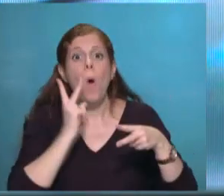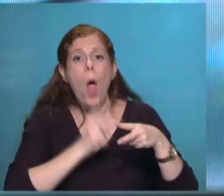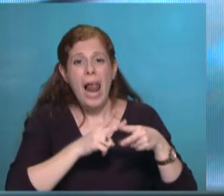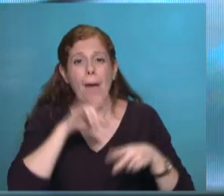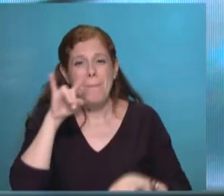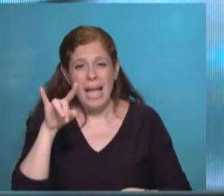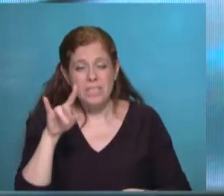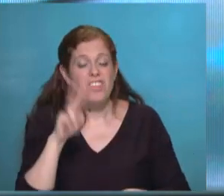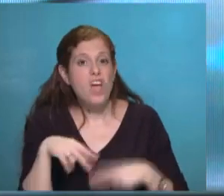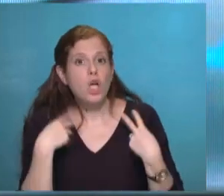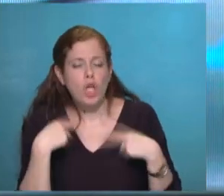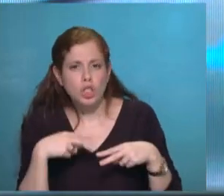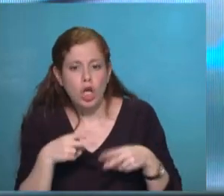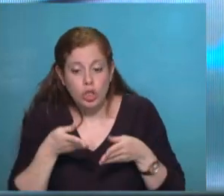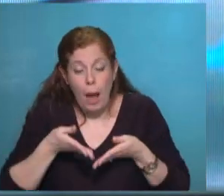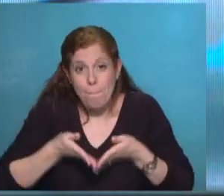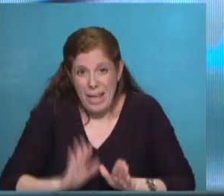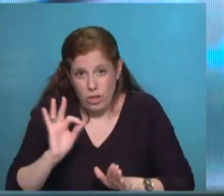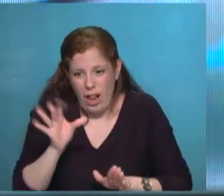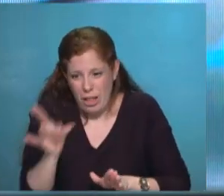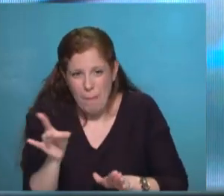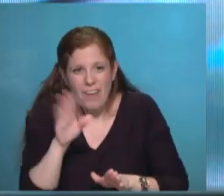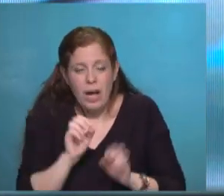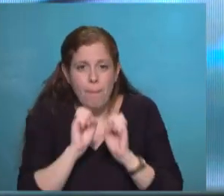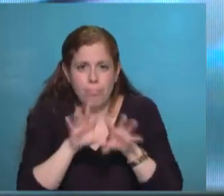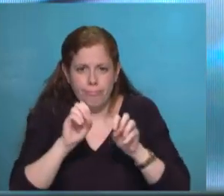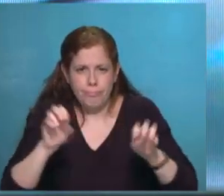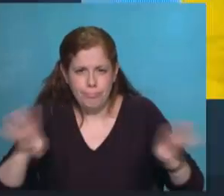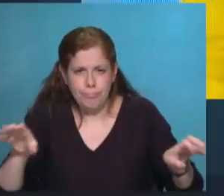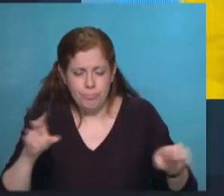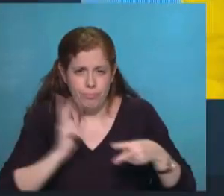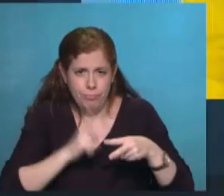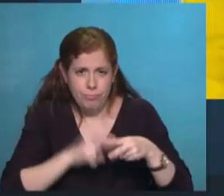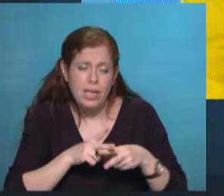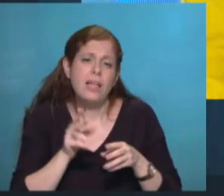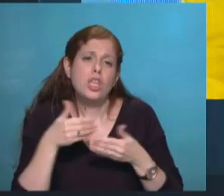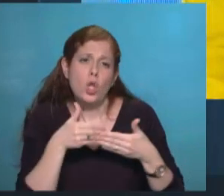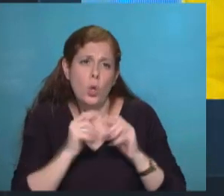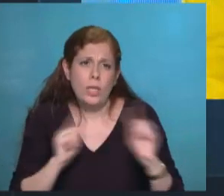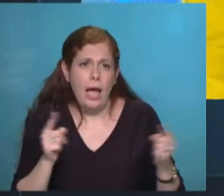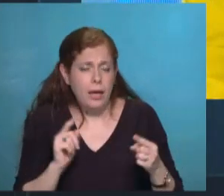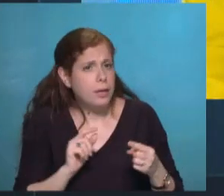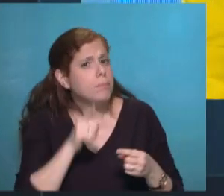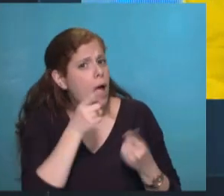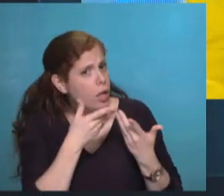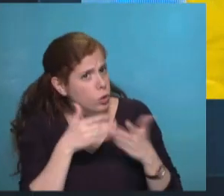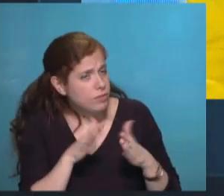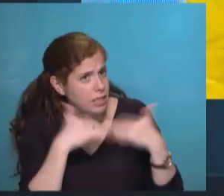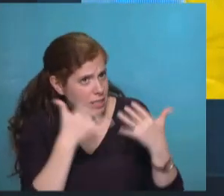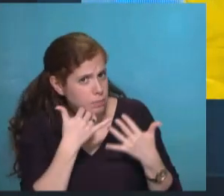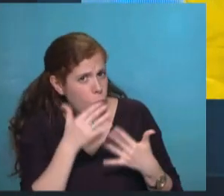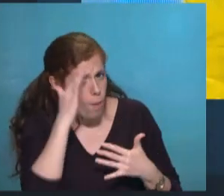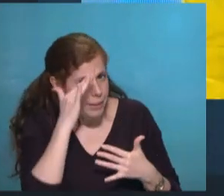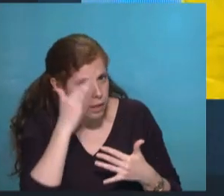כבד שבנה התינוק נדבק בנגיף, וגם הדביק תינוקות אחרים. ראש תחום הבריאות קטי דור, את חושפת הערב את הסיפור המטריד